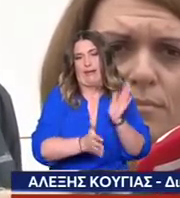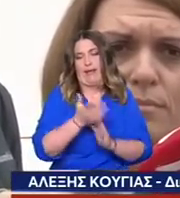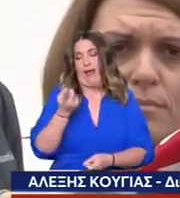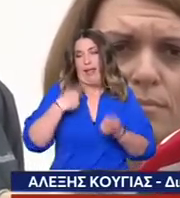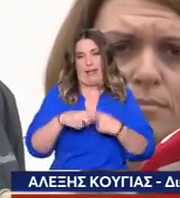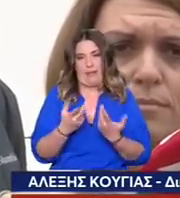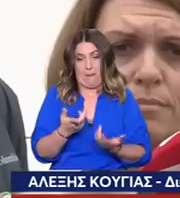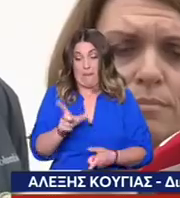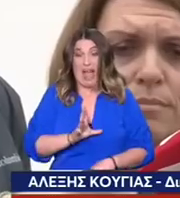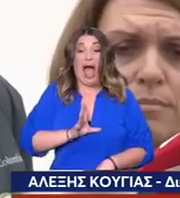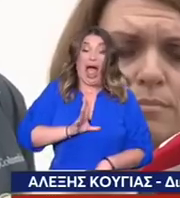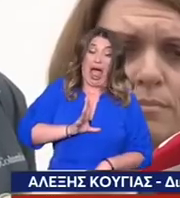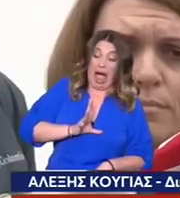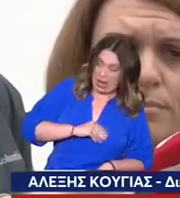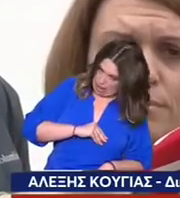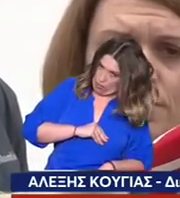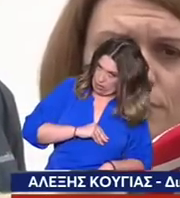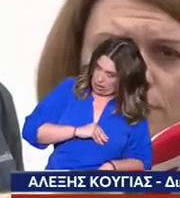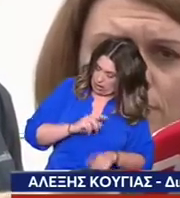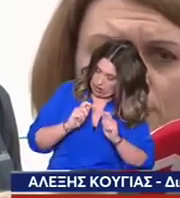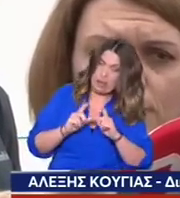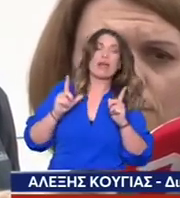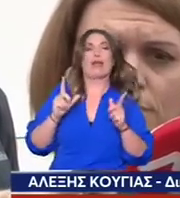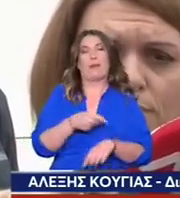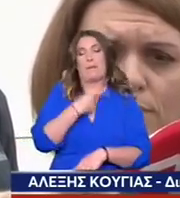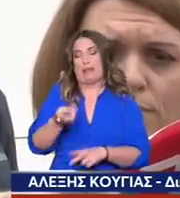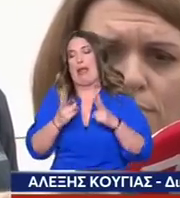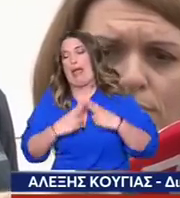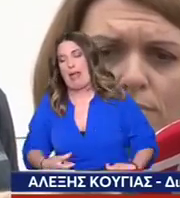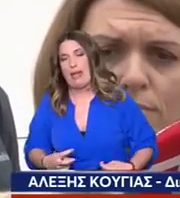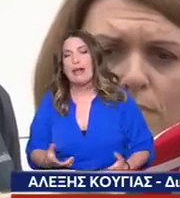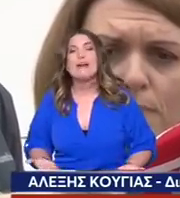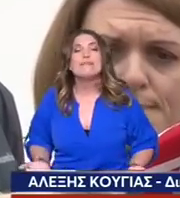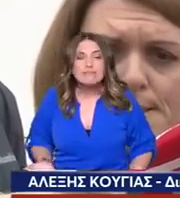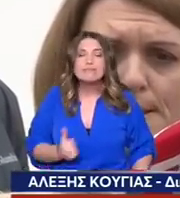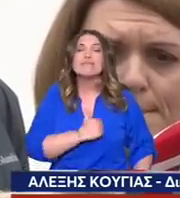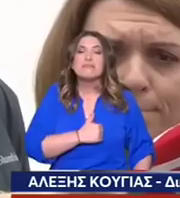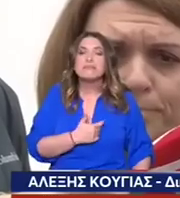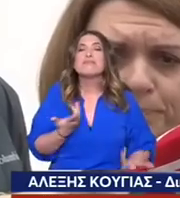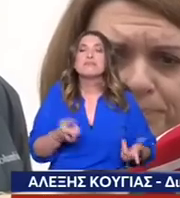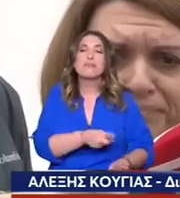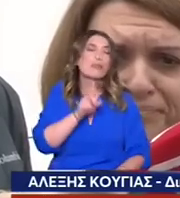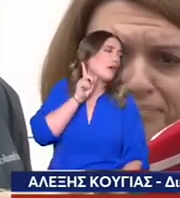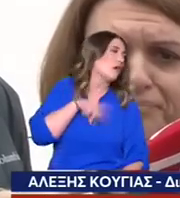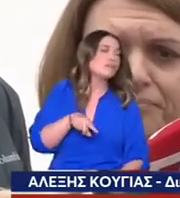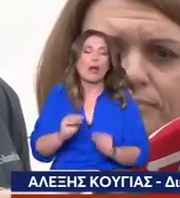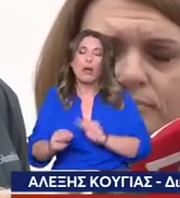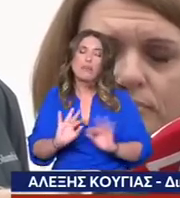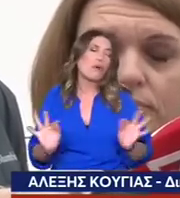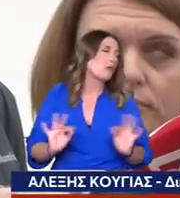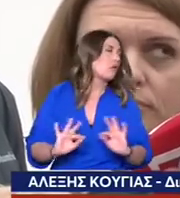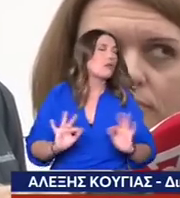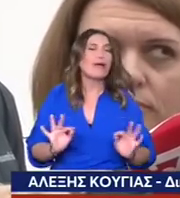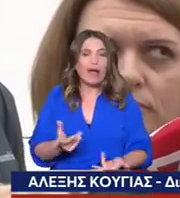όταν χωρίς δυστυχώς να έχει τον κίνδυνο να συλληφθεί, γιατί η